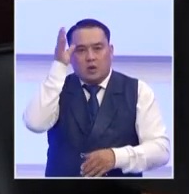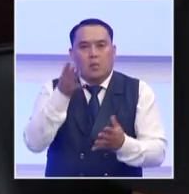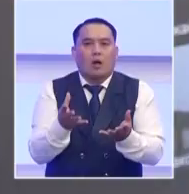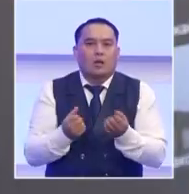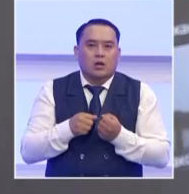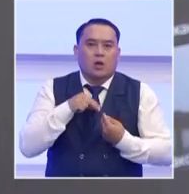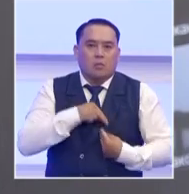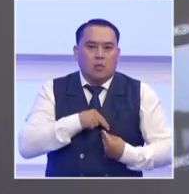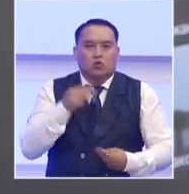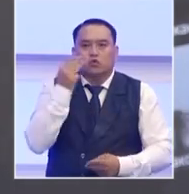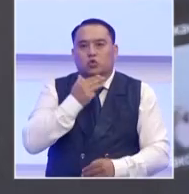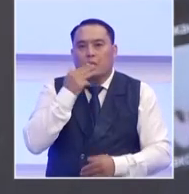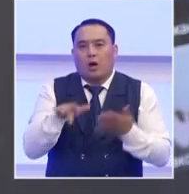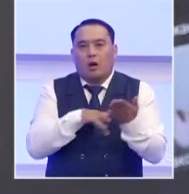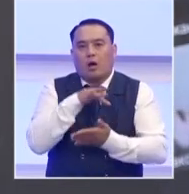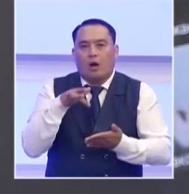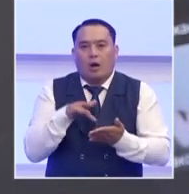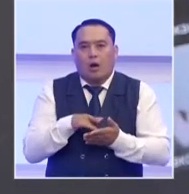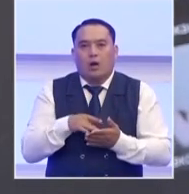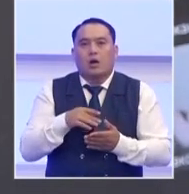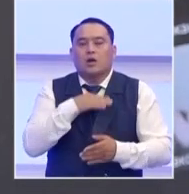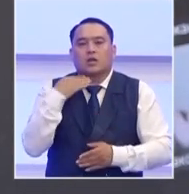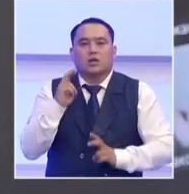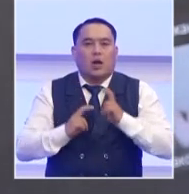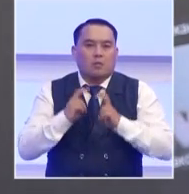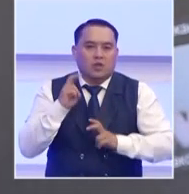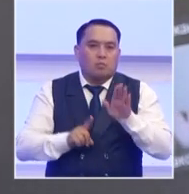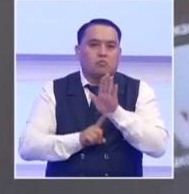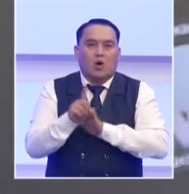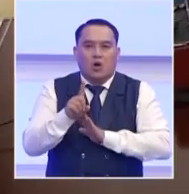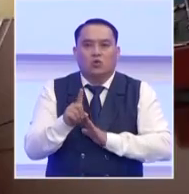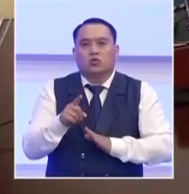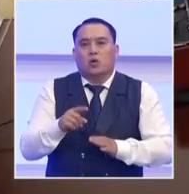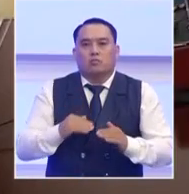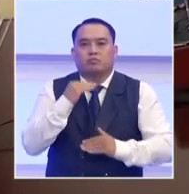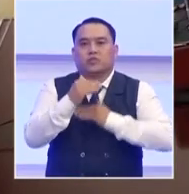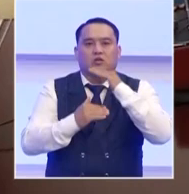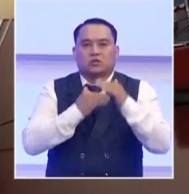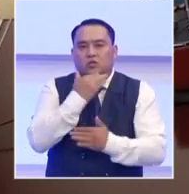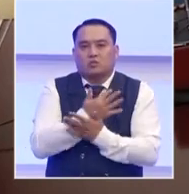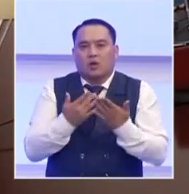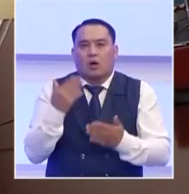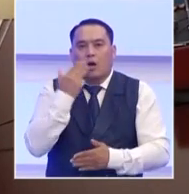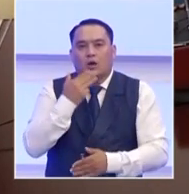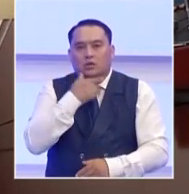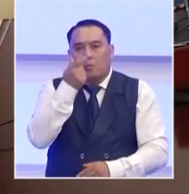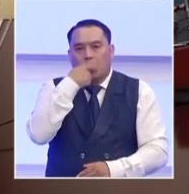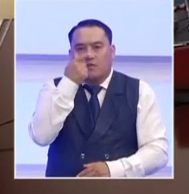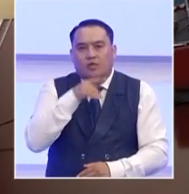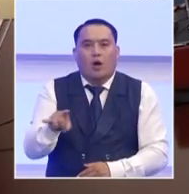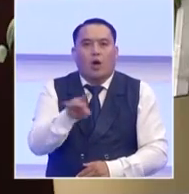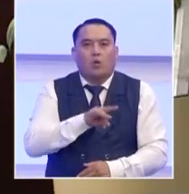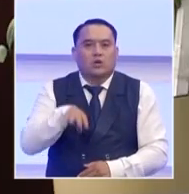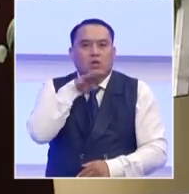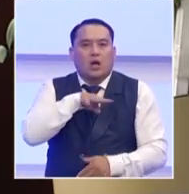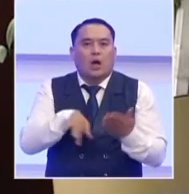алған. Еңбек жолын Үштөбе қаласындағы ет комбинатында бастаған. Қызмет жолында өсе келе бірқатар жылдар Қаратал және Панфилов